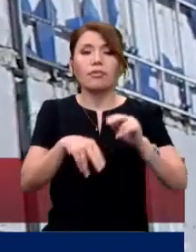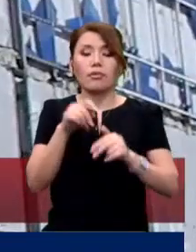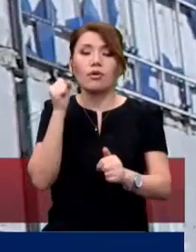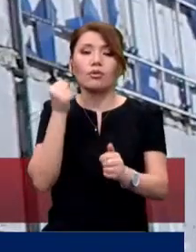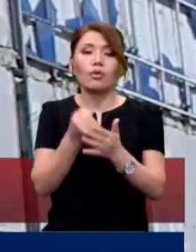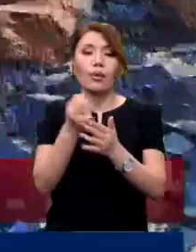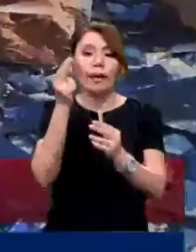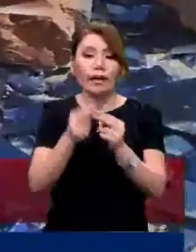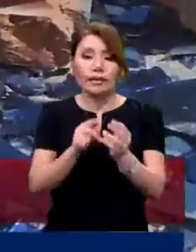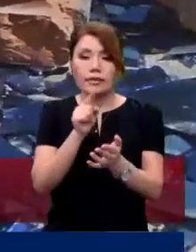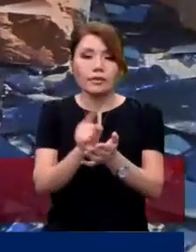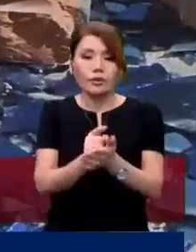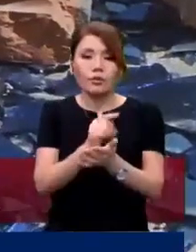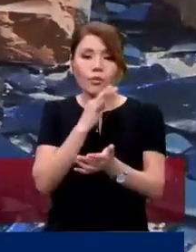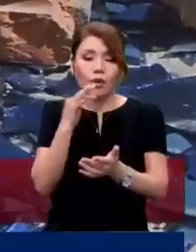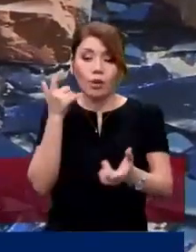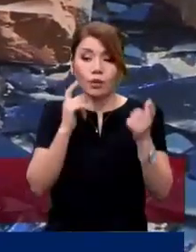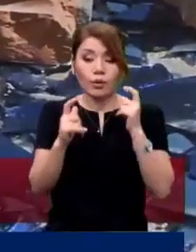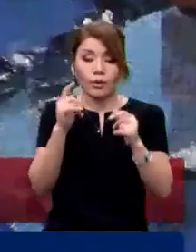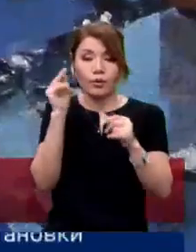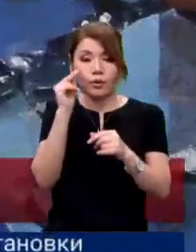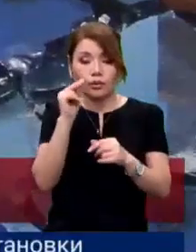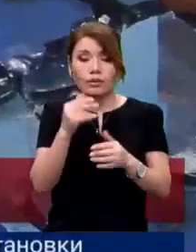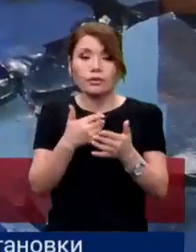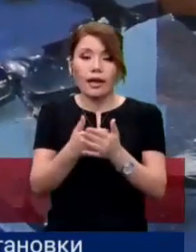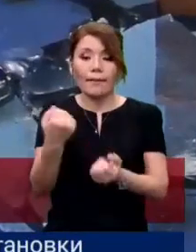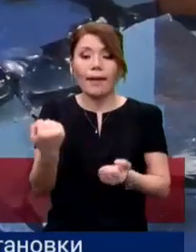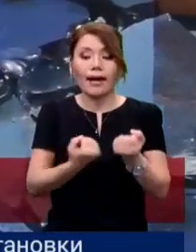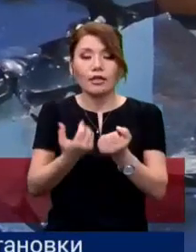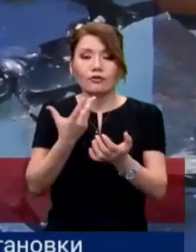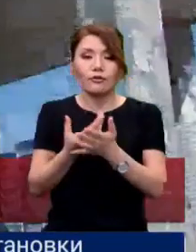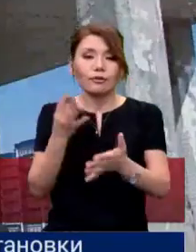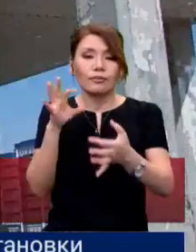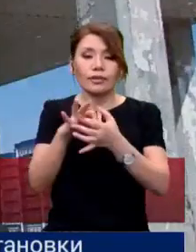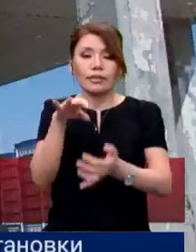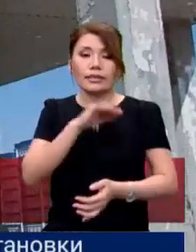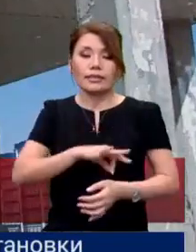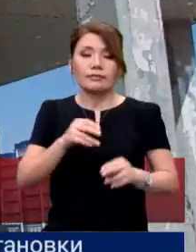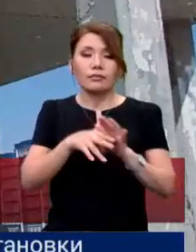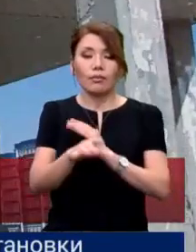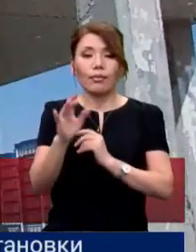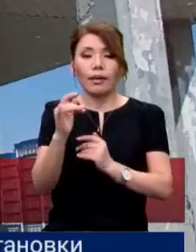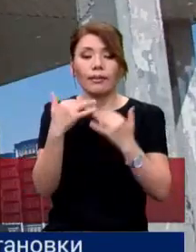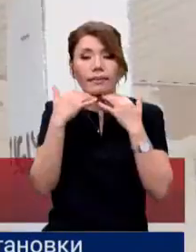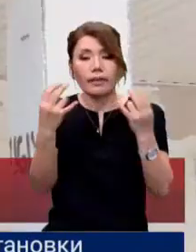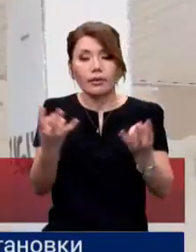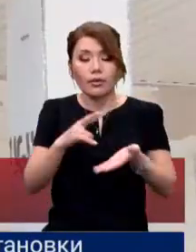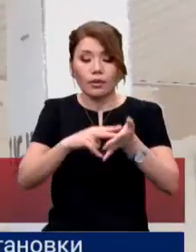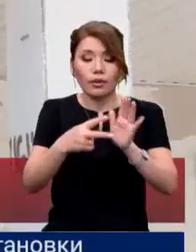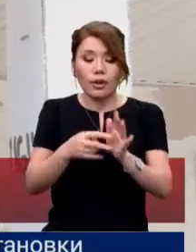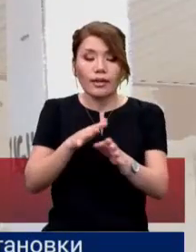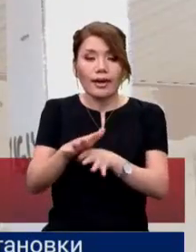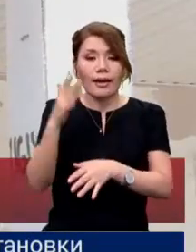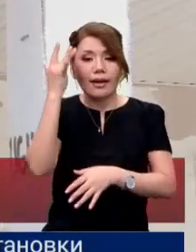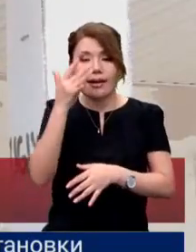бойынша мұнда жыл сайын мыңға тарта студент білім алып, еліміздің машина жасау саласына өз үлестерін қосулары қажет еді. Бірақ жоба сол күйі